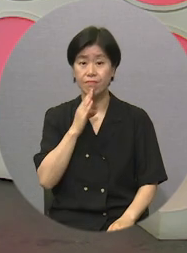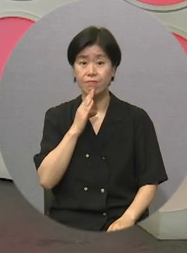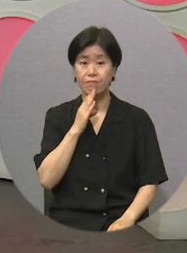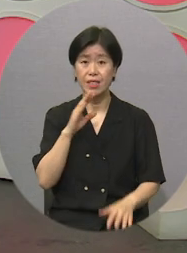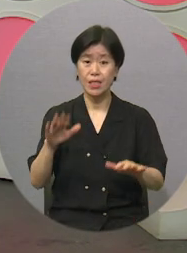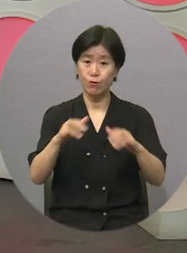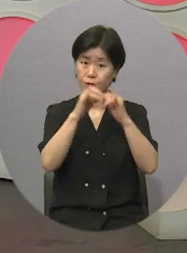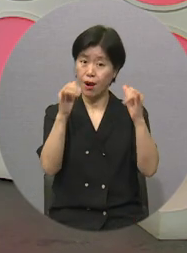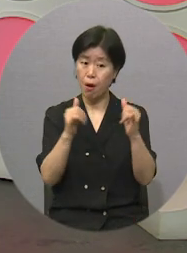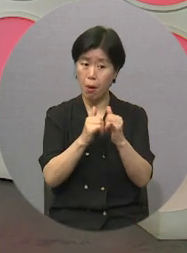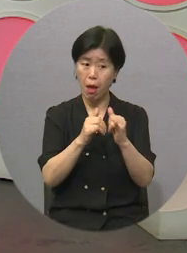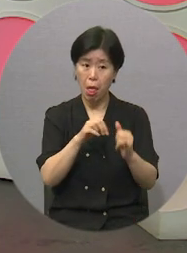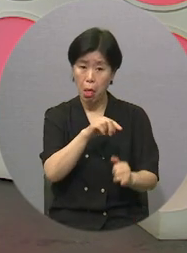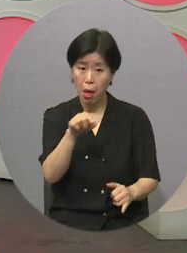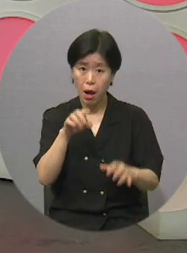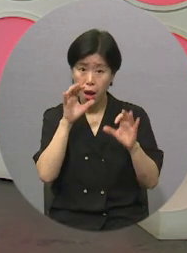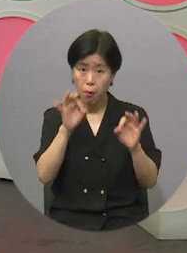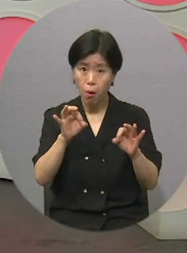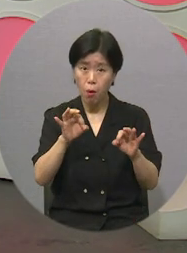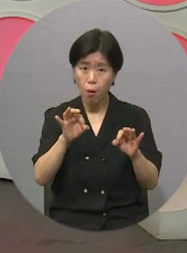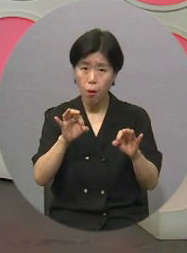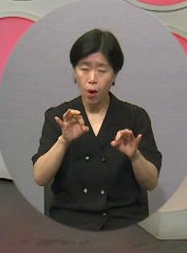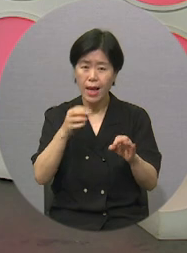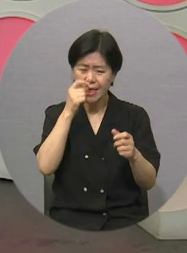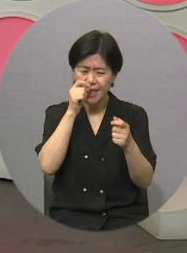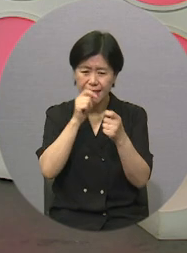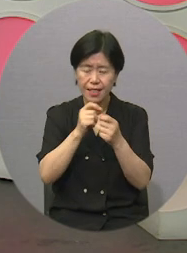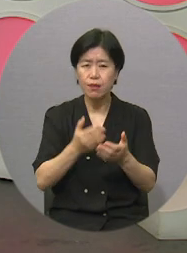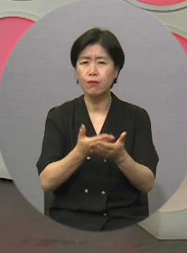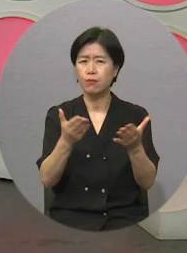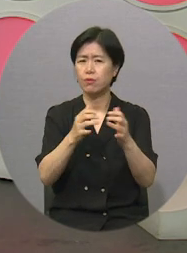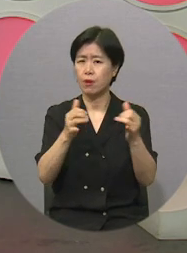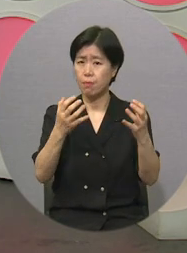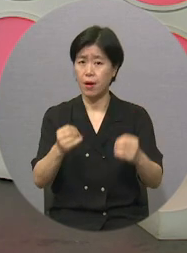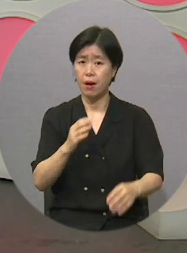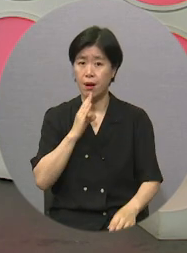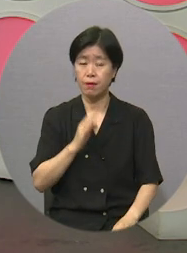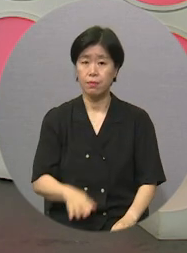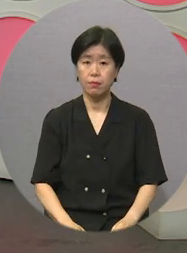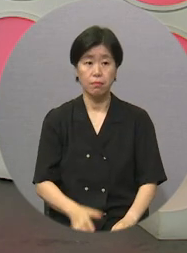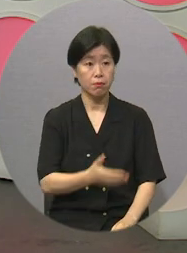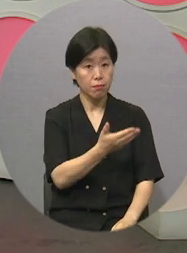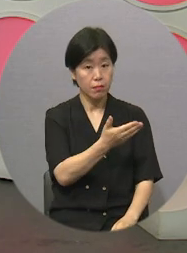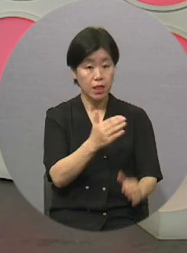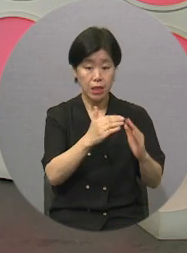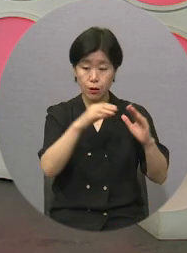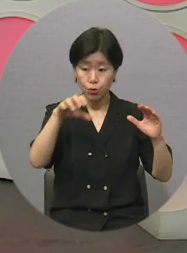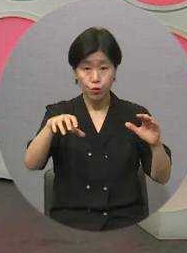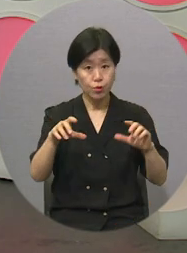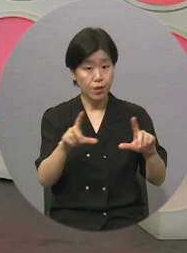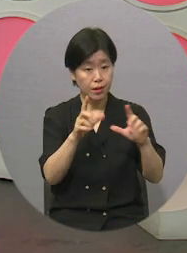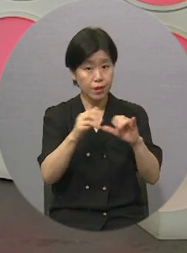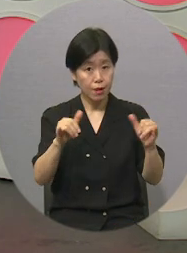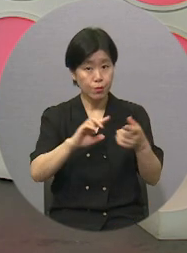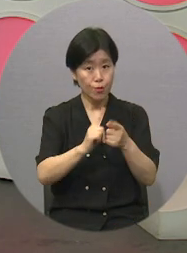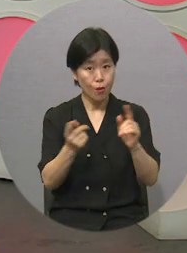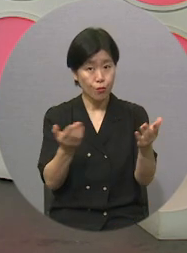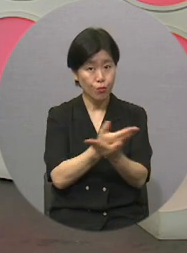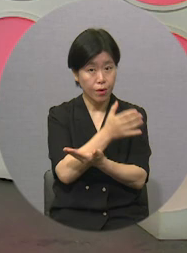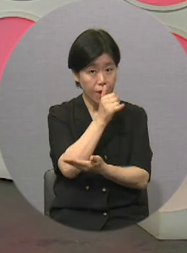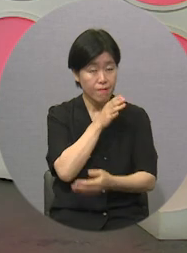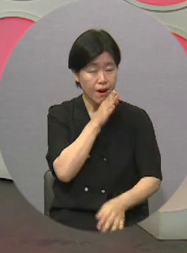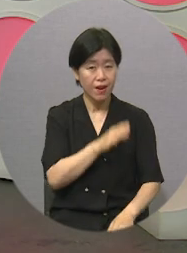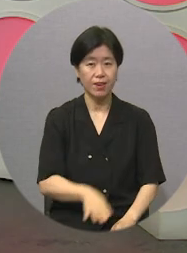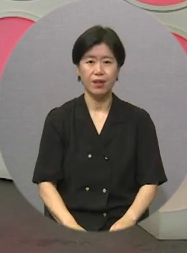많이 있습니다. 예. 준호 씨도 알겠습니다. 이웃한테 잘하시죠? 저는 뭐 잘하는